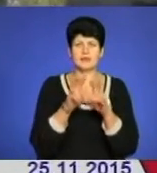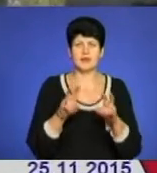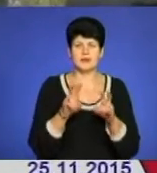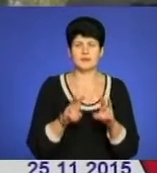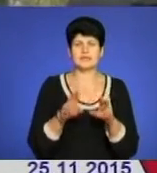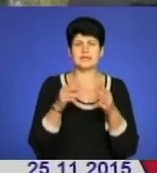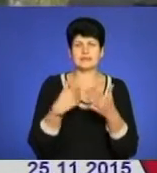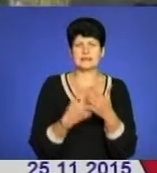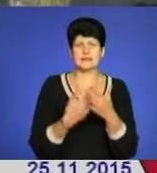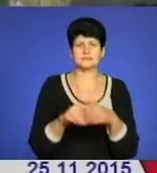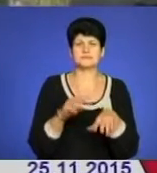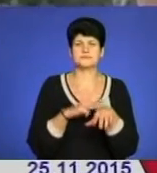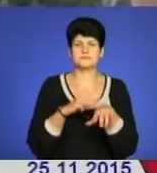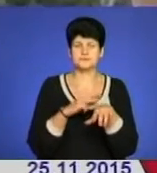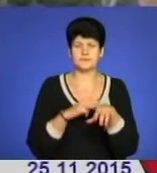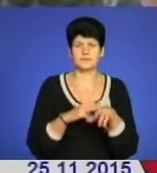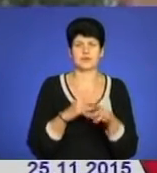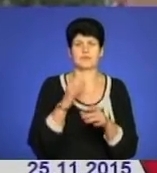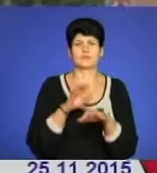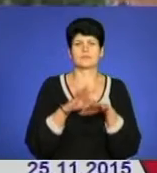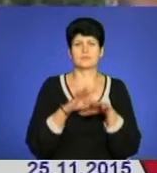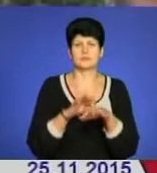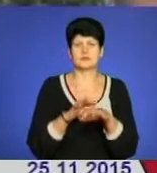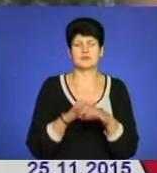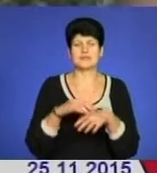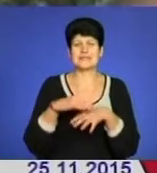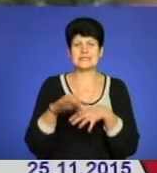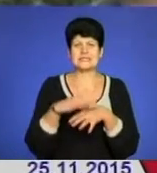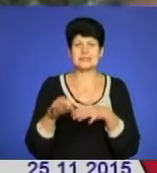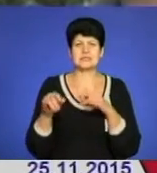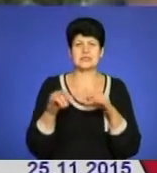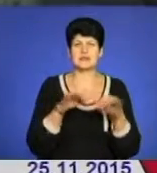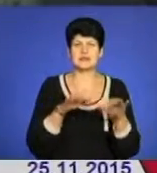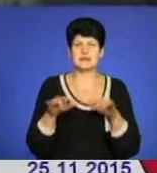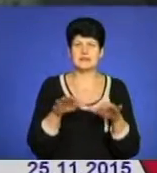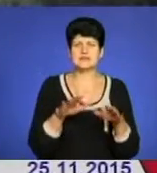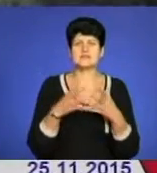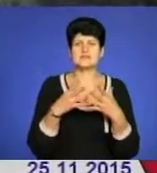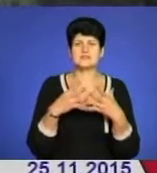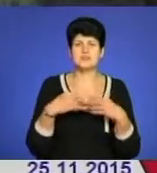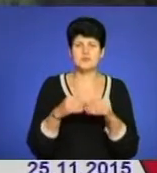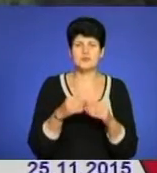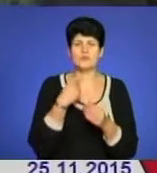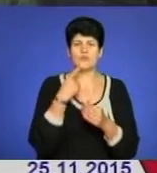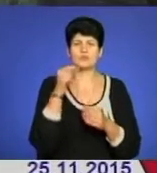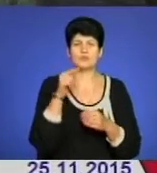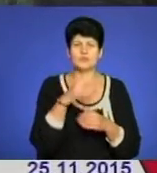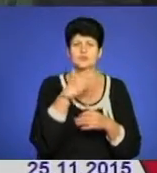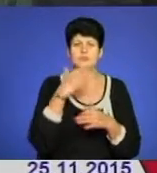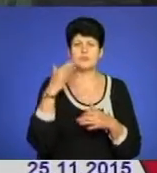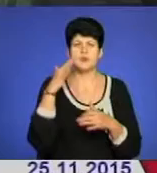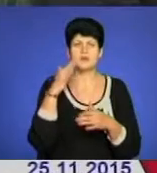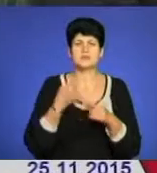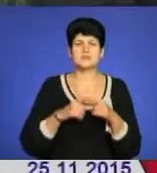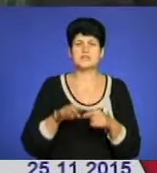даних правоохоронних органів з приводу вчинення насильницьких дій у сім'ї свідчить про те, що переважна більшість потерпілих – це